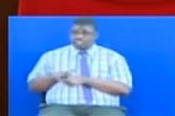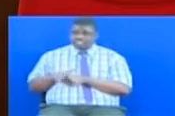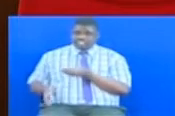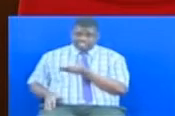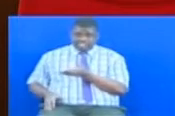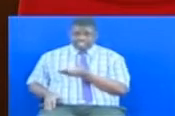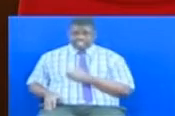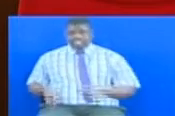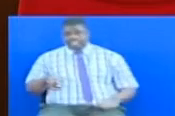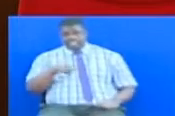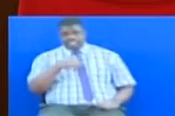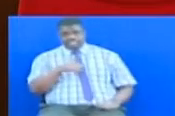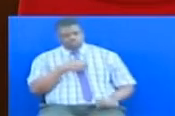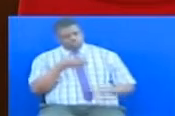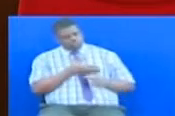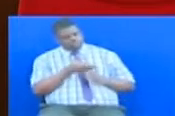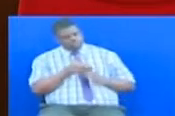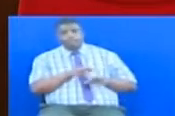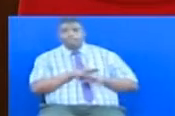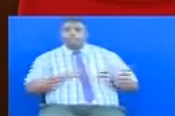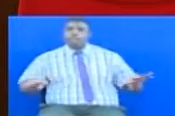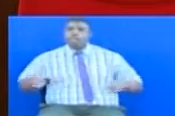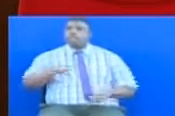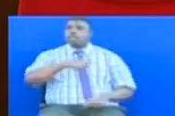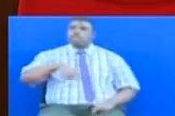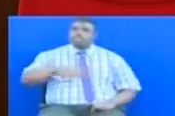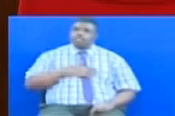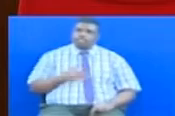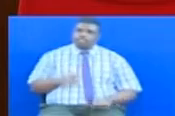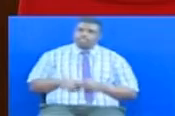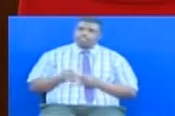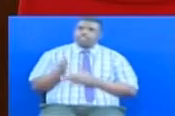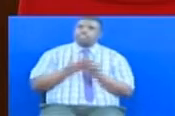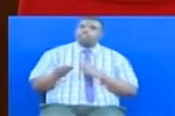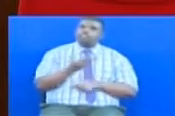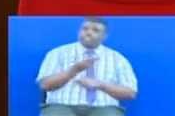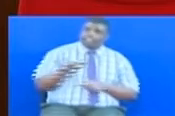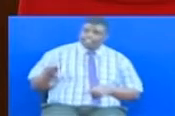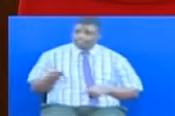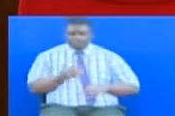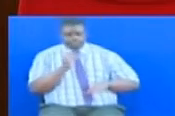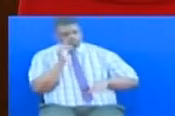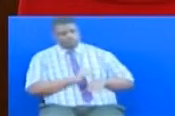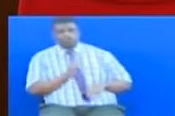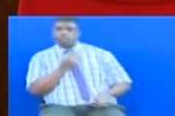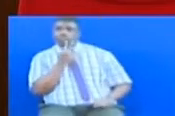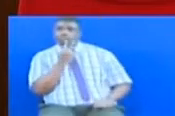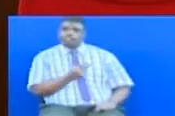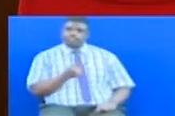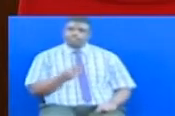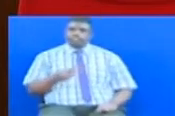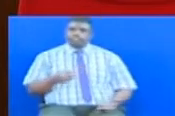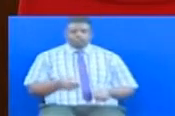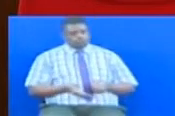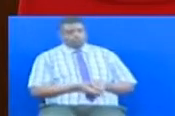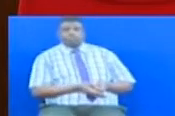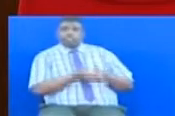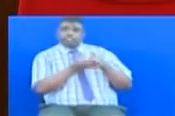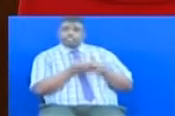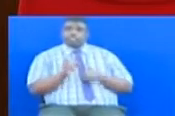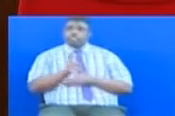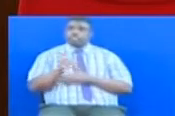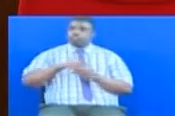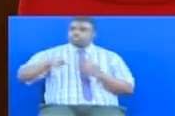pia tunahusika kwenye mabaraza yetu. Kwa hiyo ndio maana naona kwamba yako maeneo mengine kama tunayagusa, tunayangalia, na sisi tuweze kusaidia kwenye halmashauri